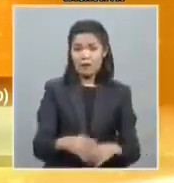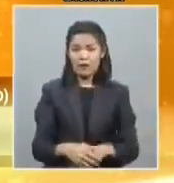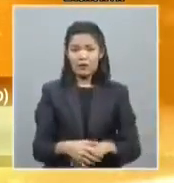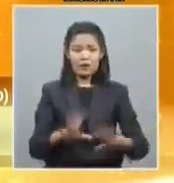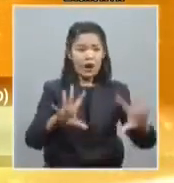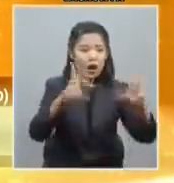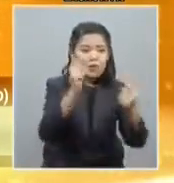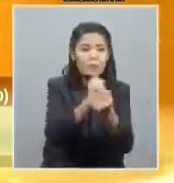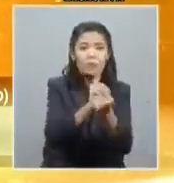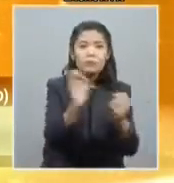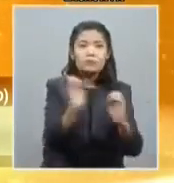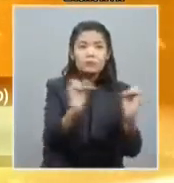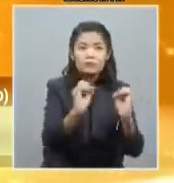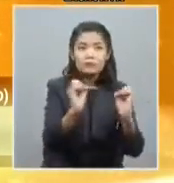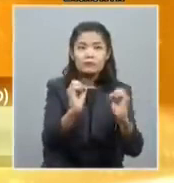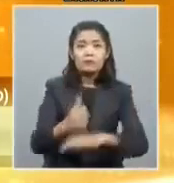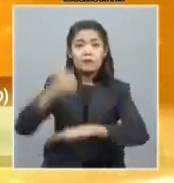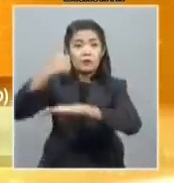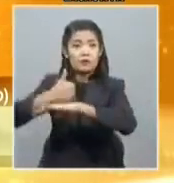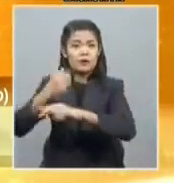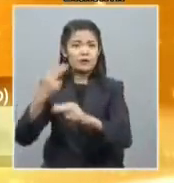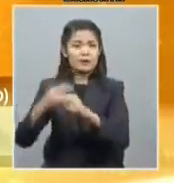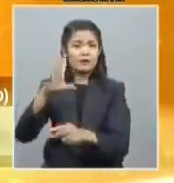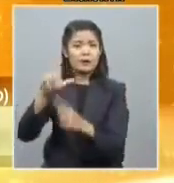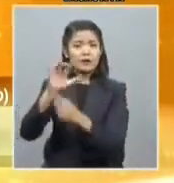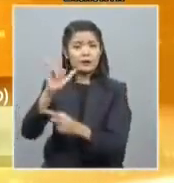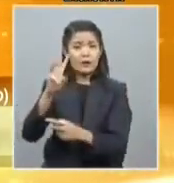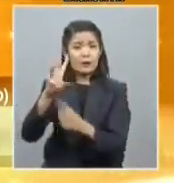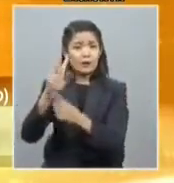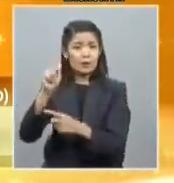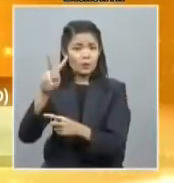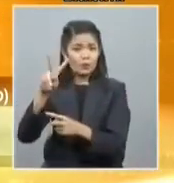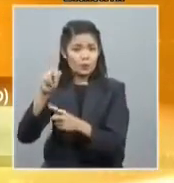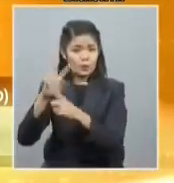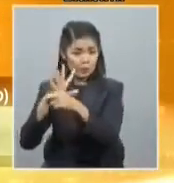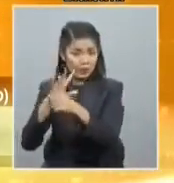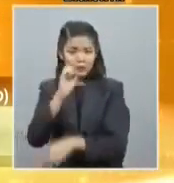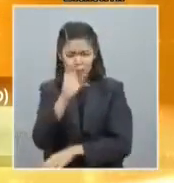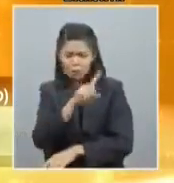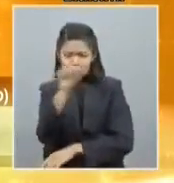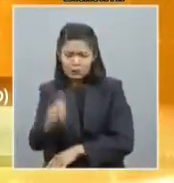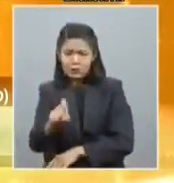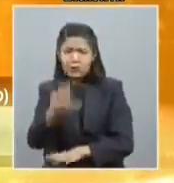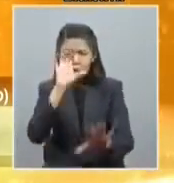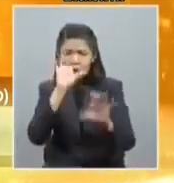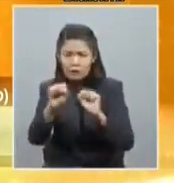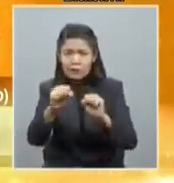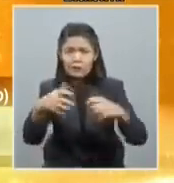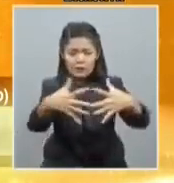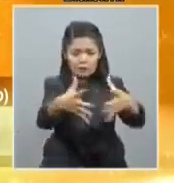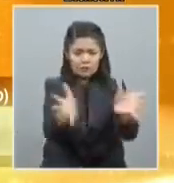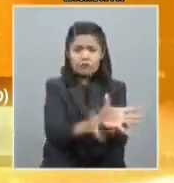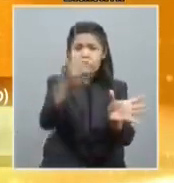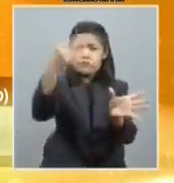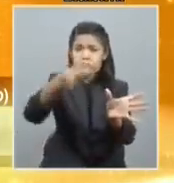ายตัวหัวหน้าชัยวัฒน์เนี่ยปฏิเสธตลอดข้อกล่าวหาเลยนะฮะและตั้งข้อสังเกตโดยเฉพาะประเด็นอย่างถังน้ำมันเนี่ยหั